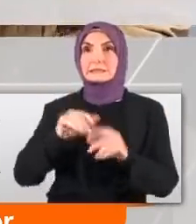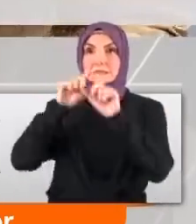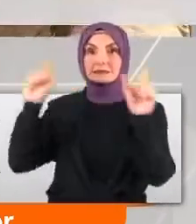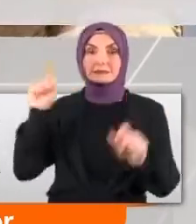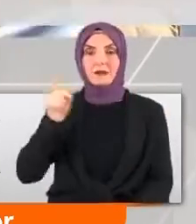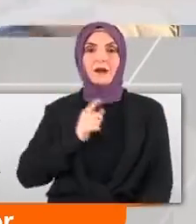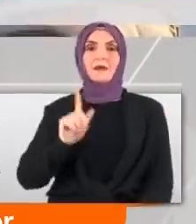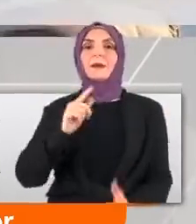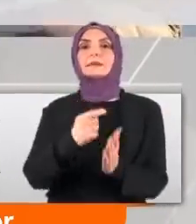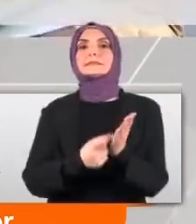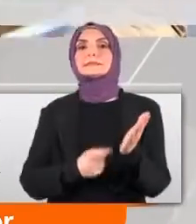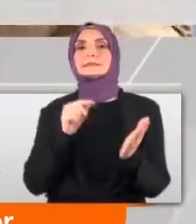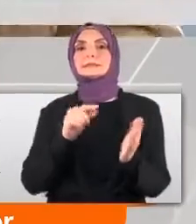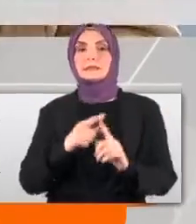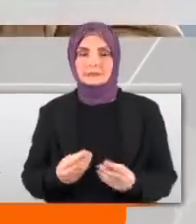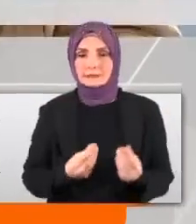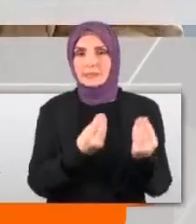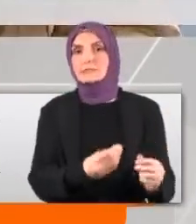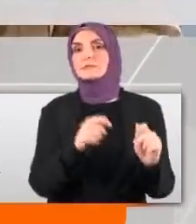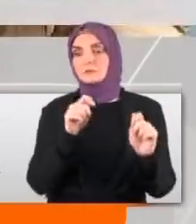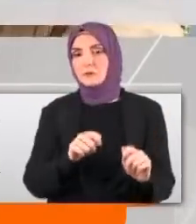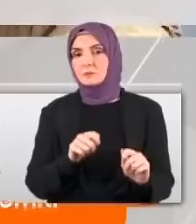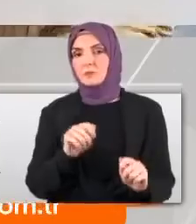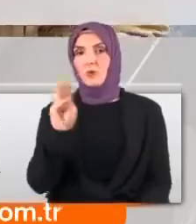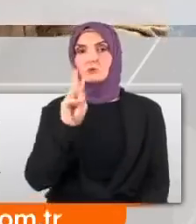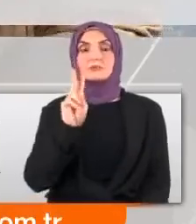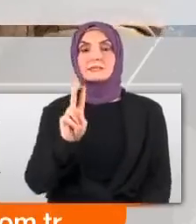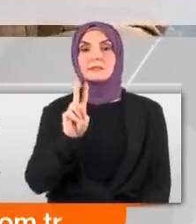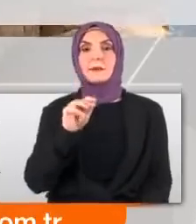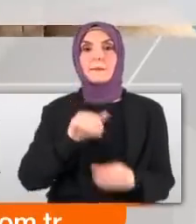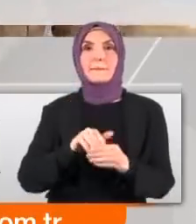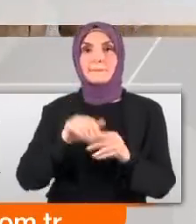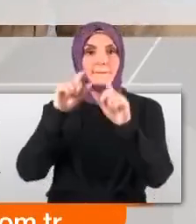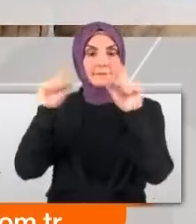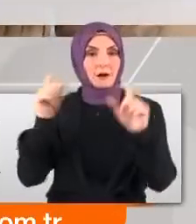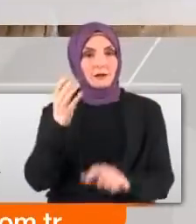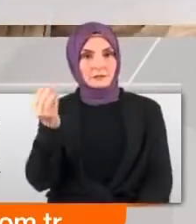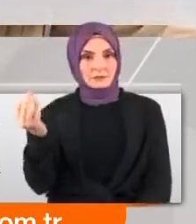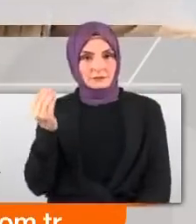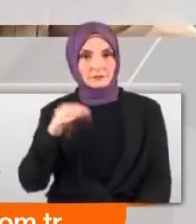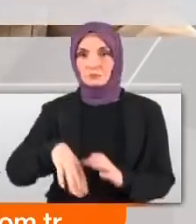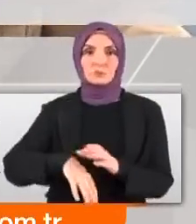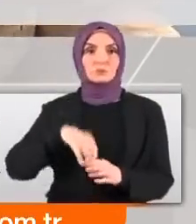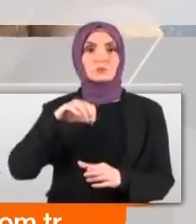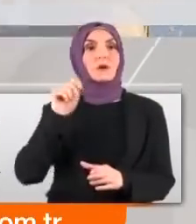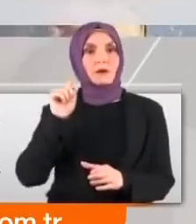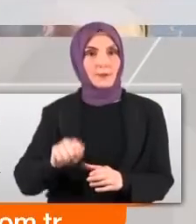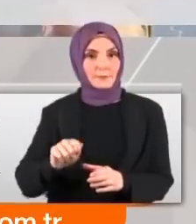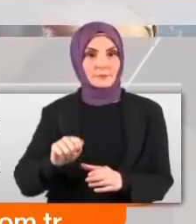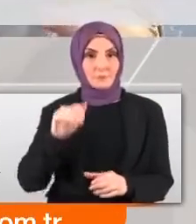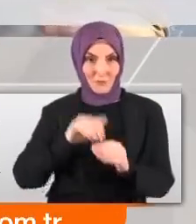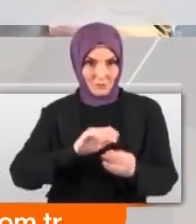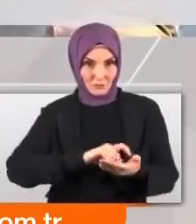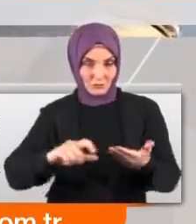Kurulu'na teslim etmiş oldu. 32 parti aslında kura çekimine girmişti oy pusulası için. Ancak bu